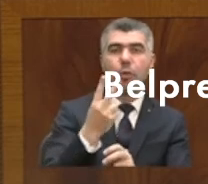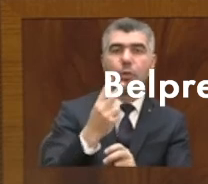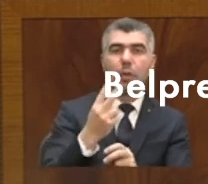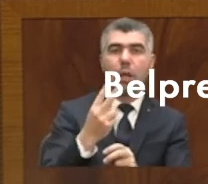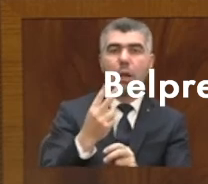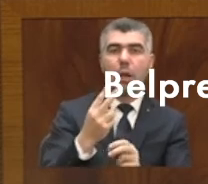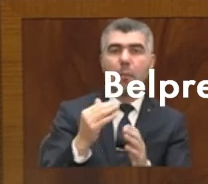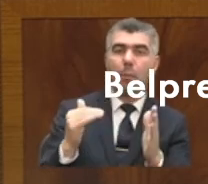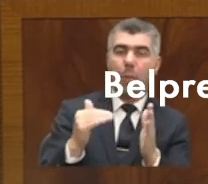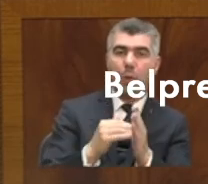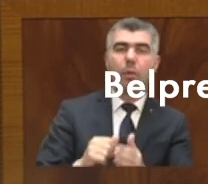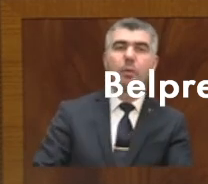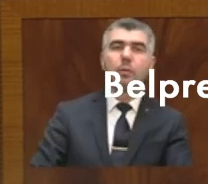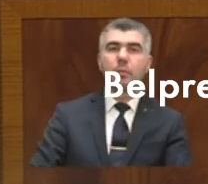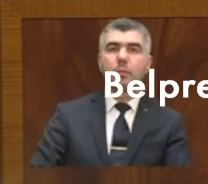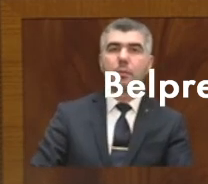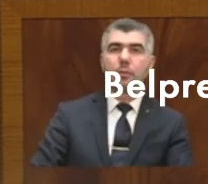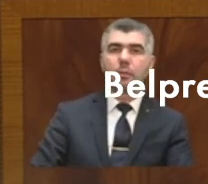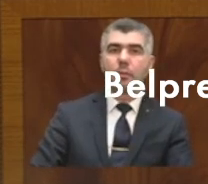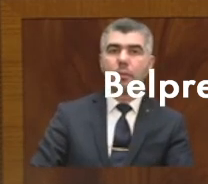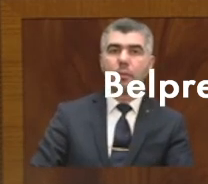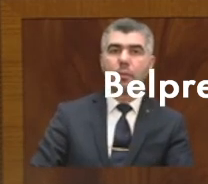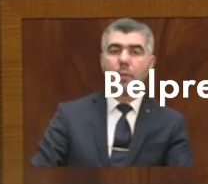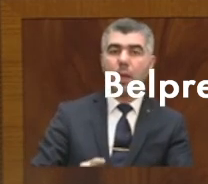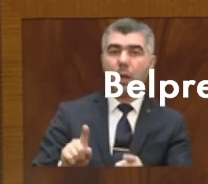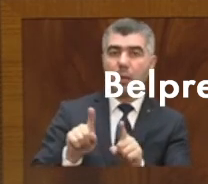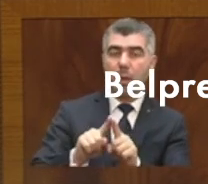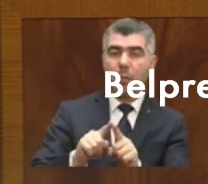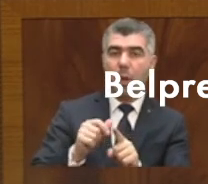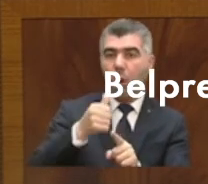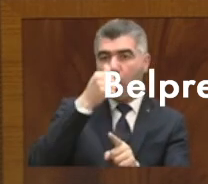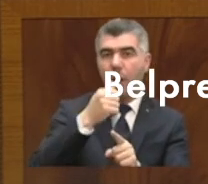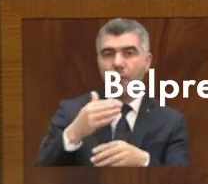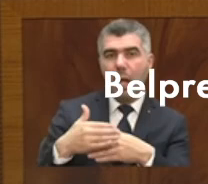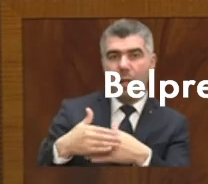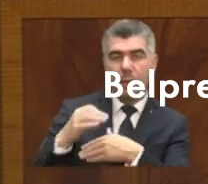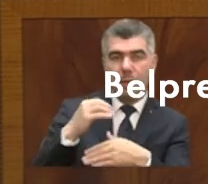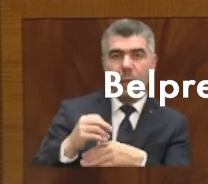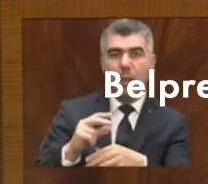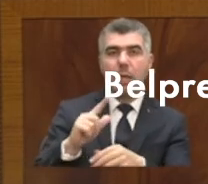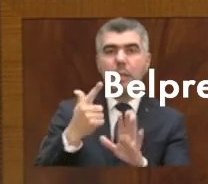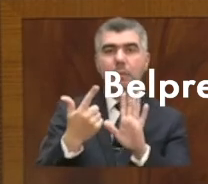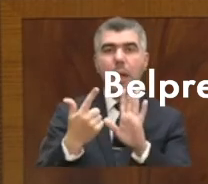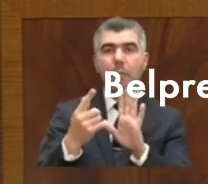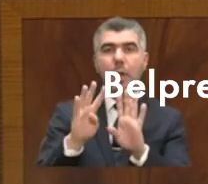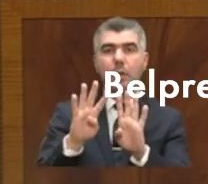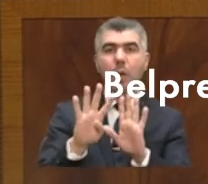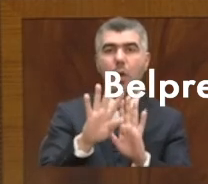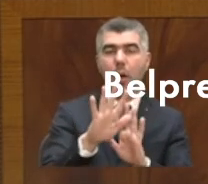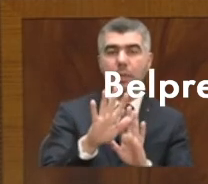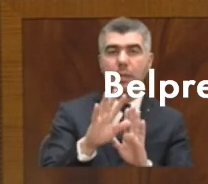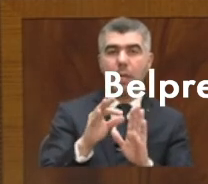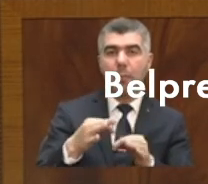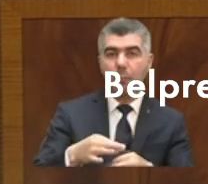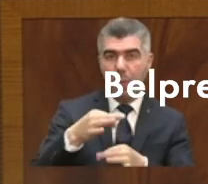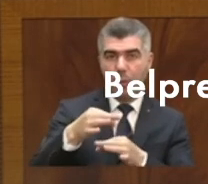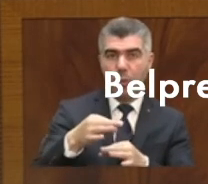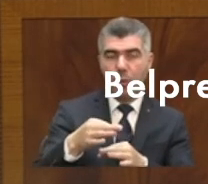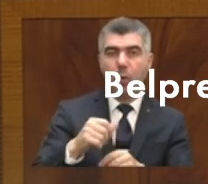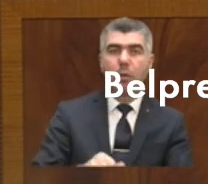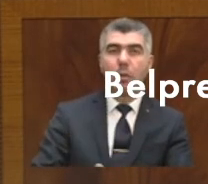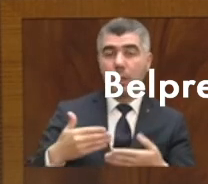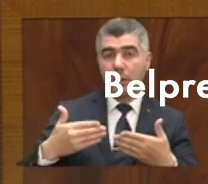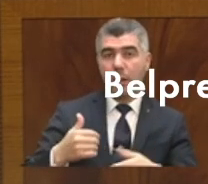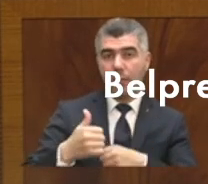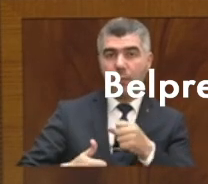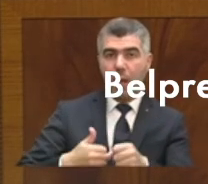مكعب. بالنسبة للسبو كانت 758 مليون متر مكعب في المتوسط، هذه